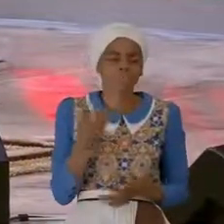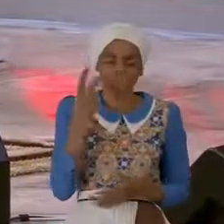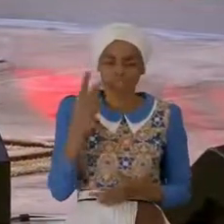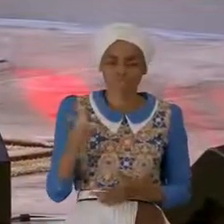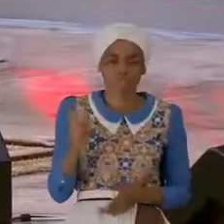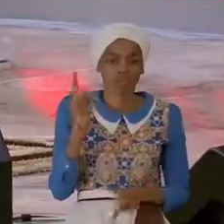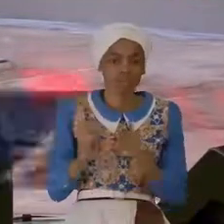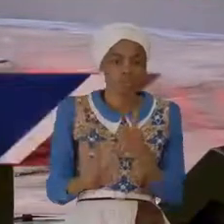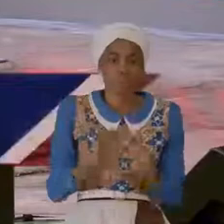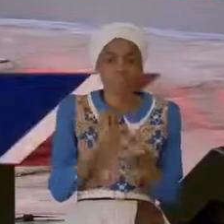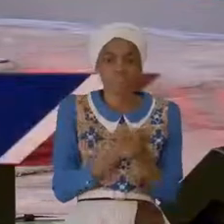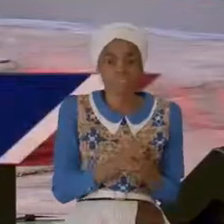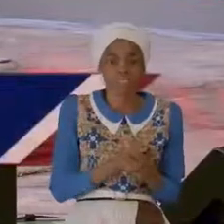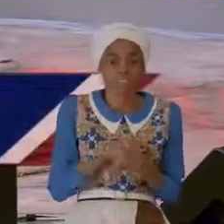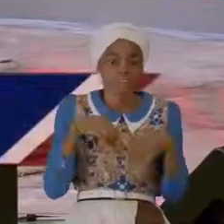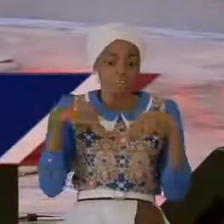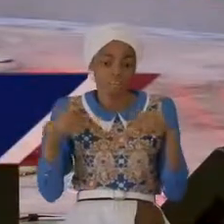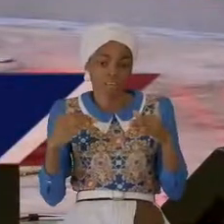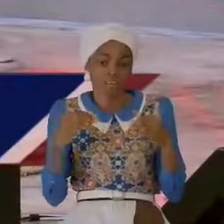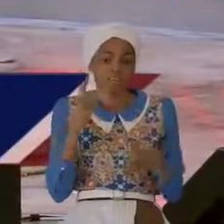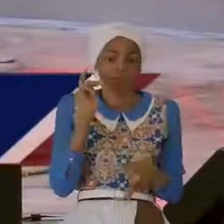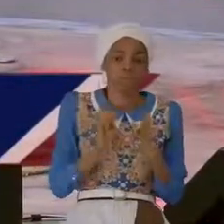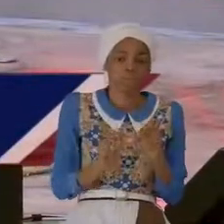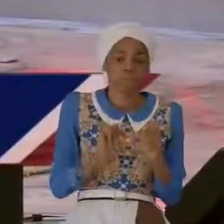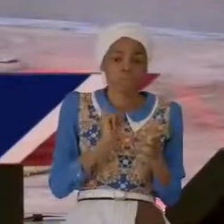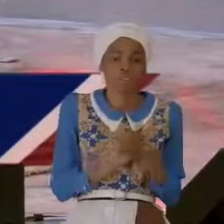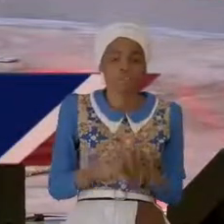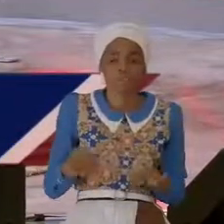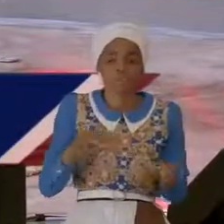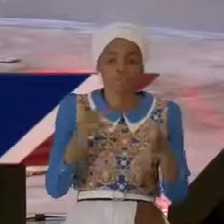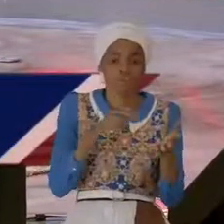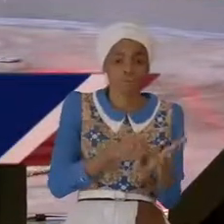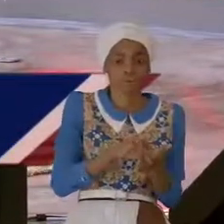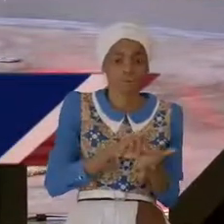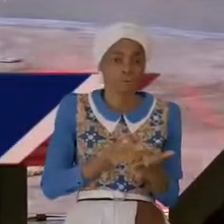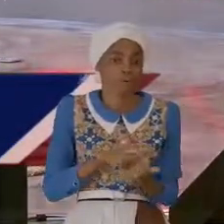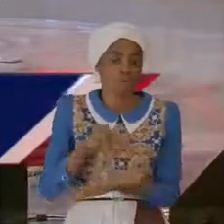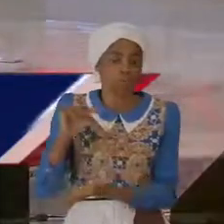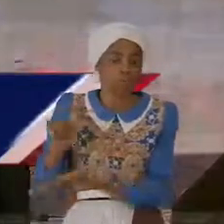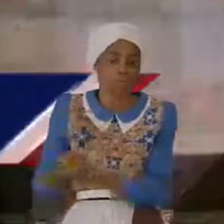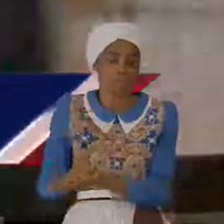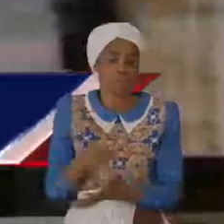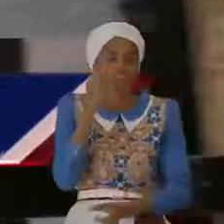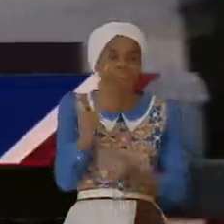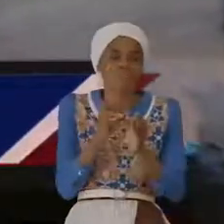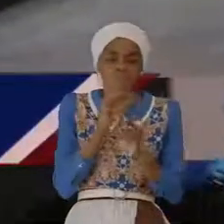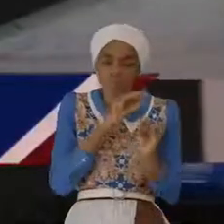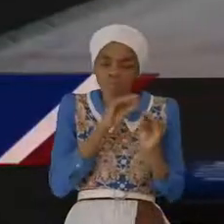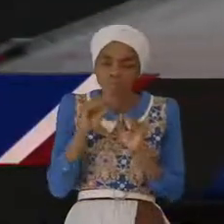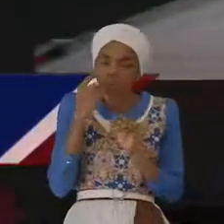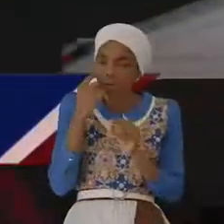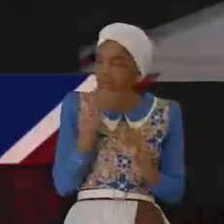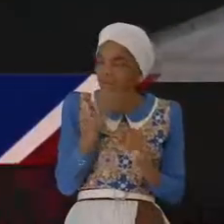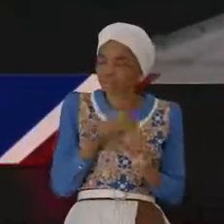voit les gens qui dramatisent, il y a des gens qui font des choses et font ceci et cela. Si vous ôtez vos yeux